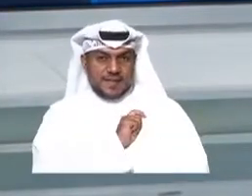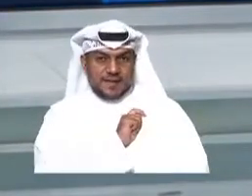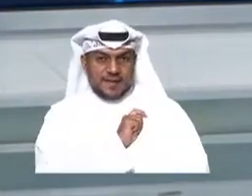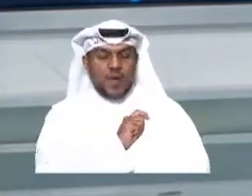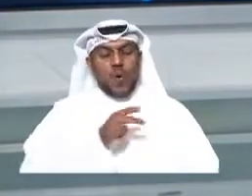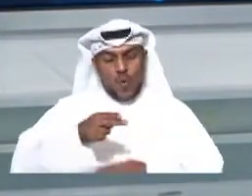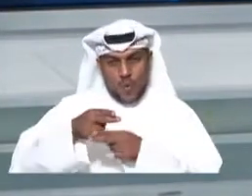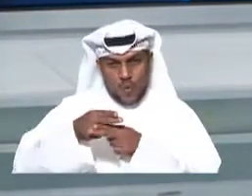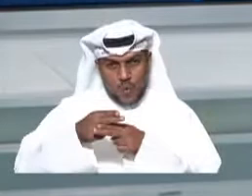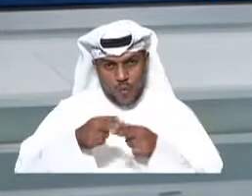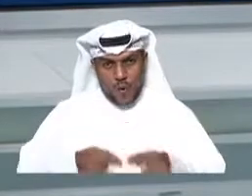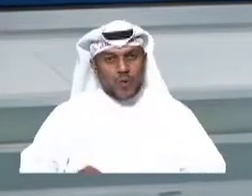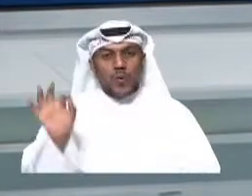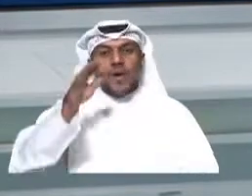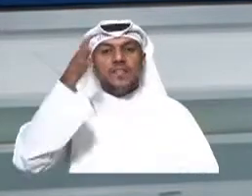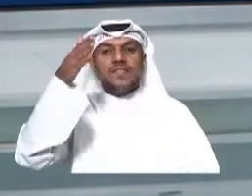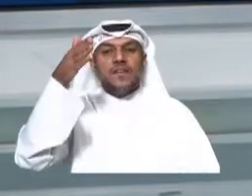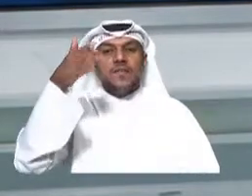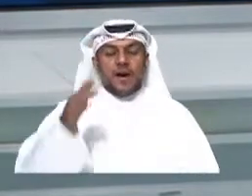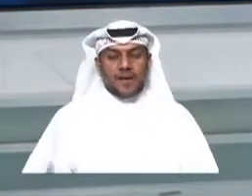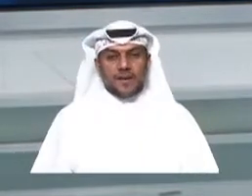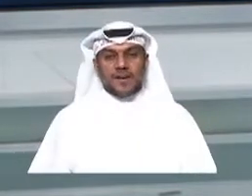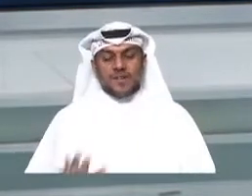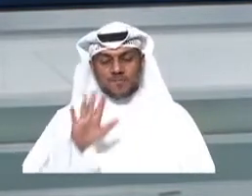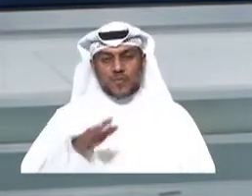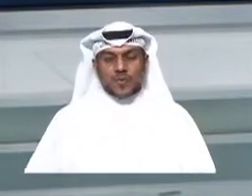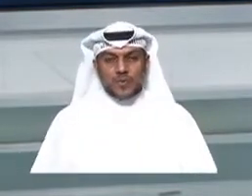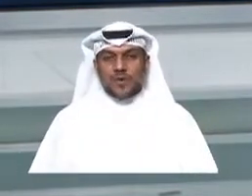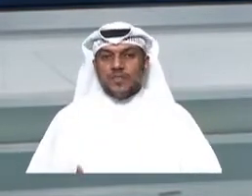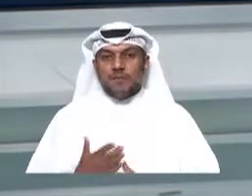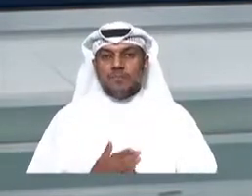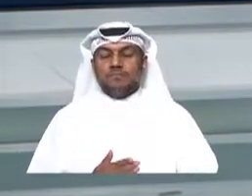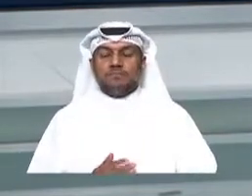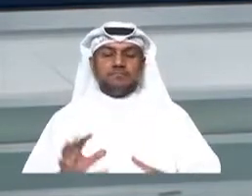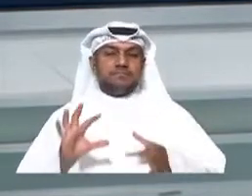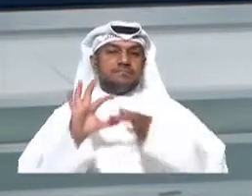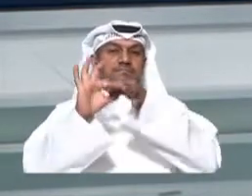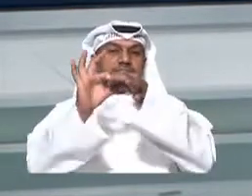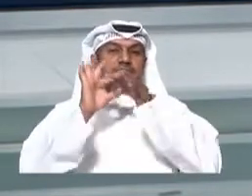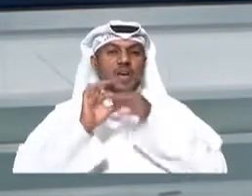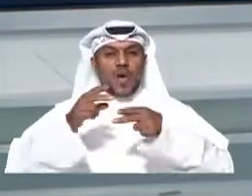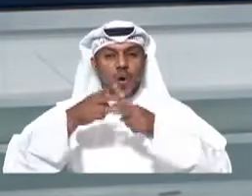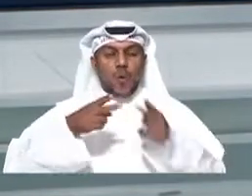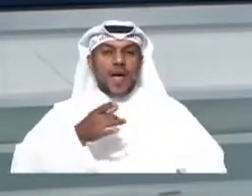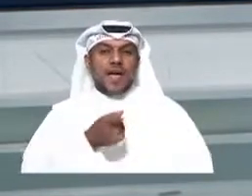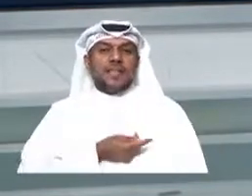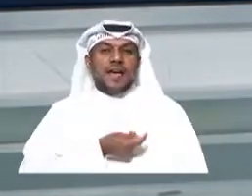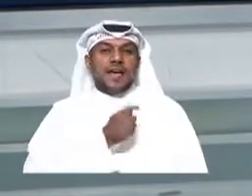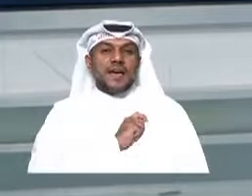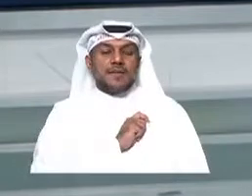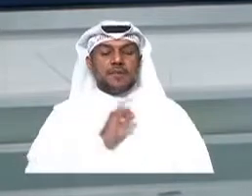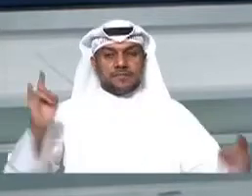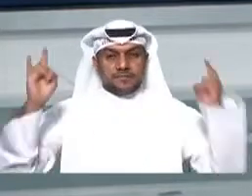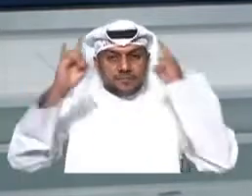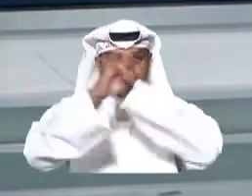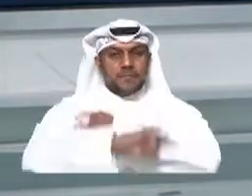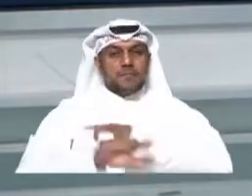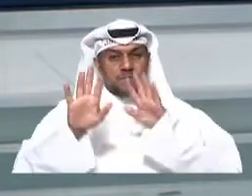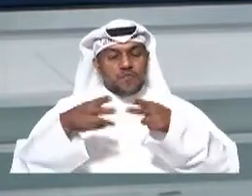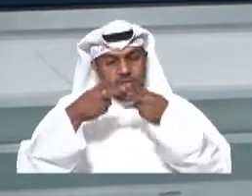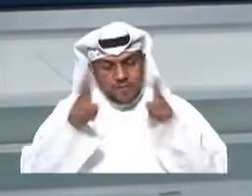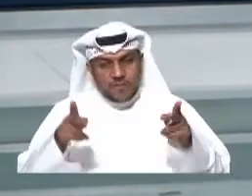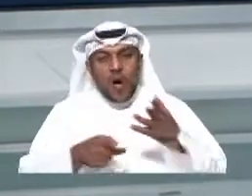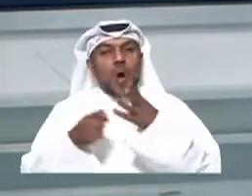استجابة للإقبال المتزايد للمسافرين وتعزيز العلاقات الثنائية بين البلدين في شتى المجالات. تفاصيل أكثر